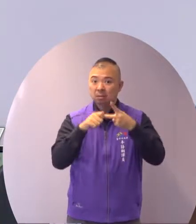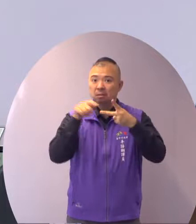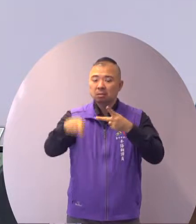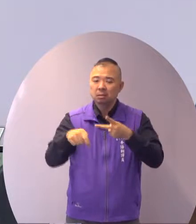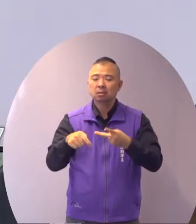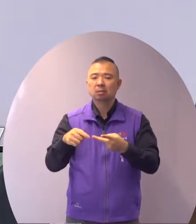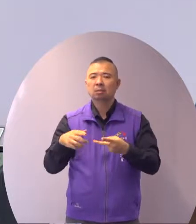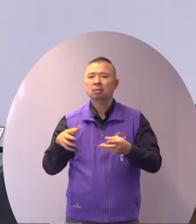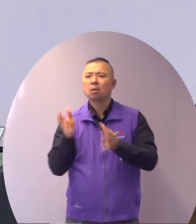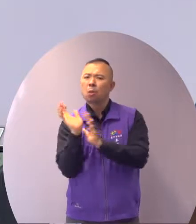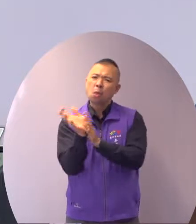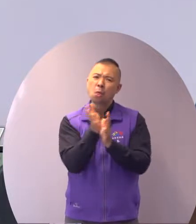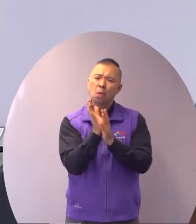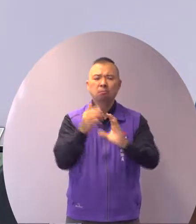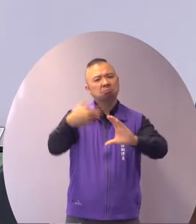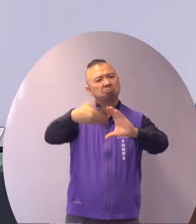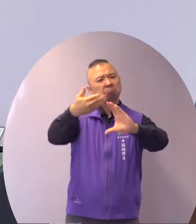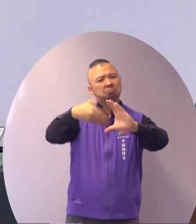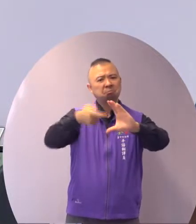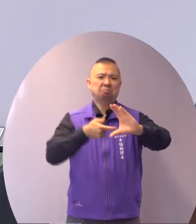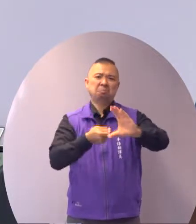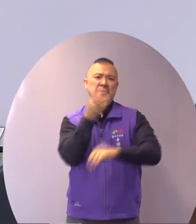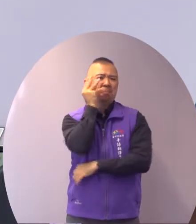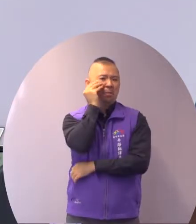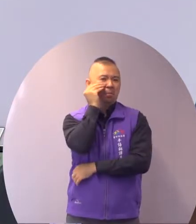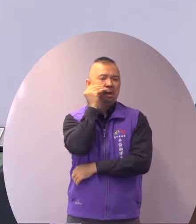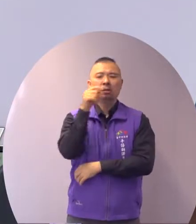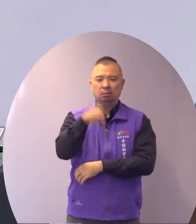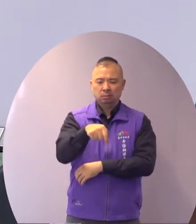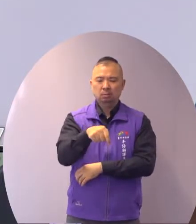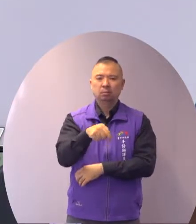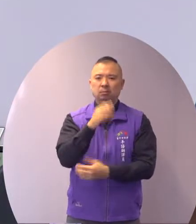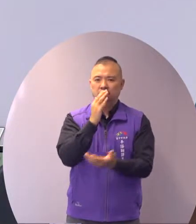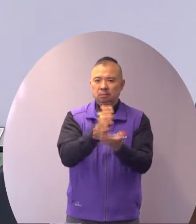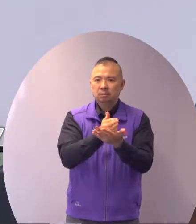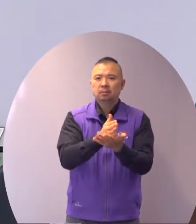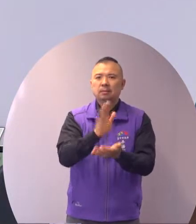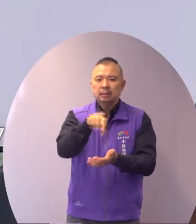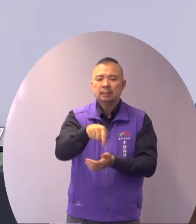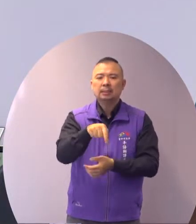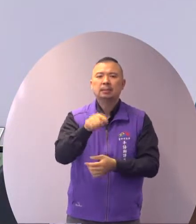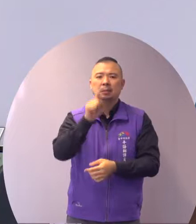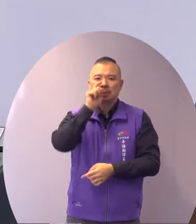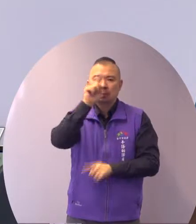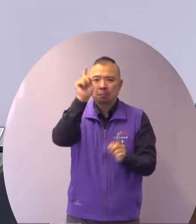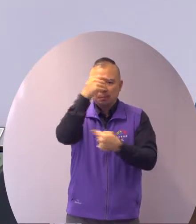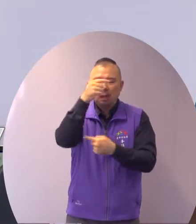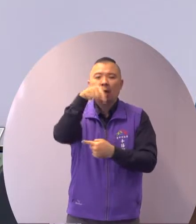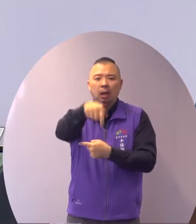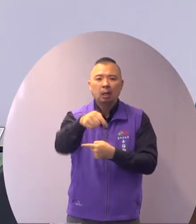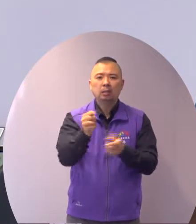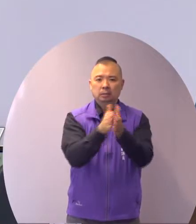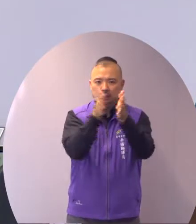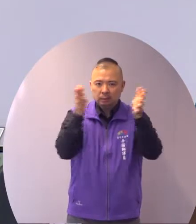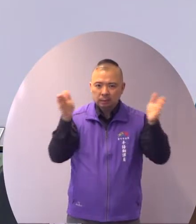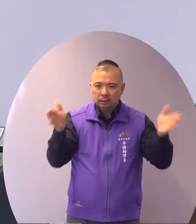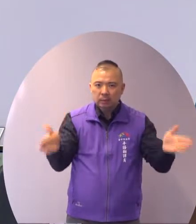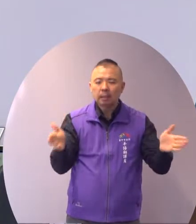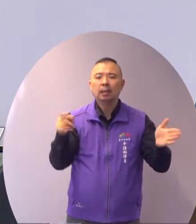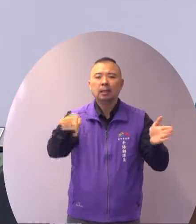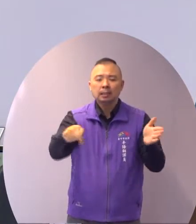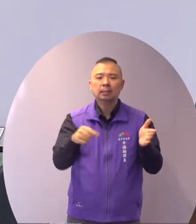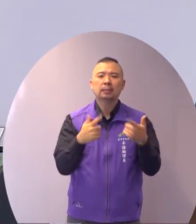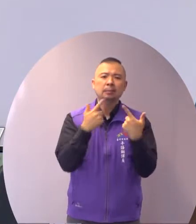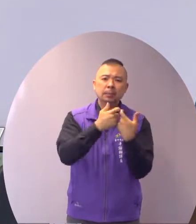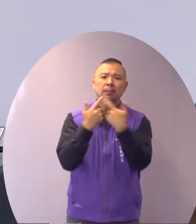电视哈，那基本上那这是过年期间的权宜措施。那但是呢过去